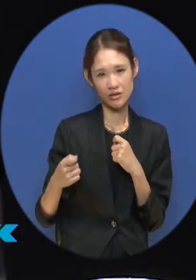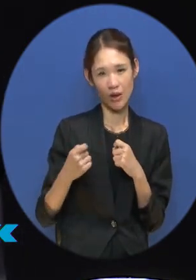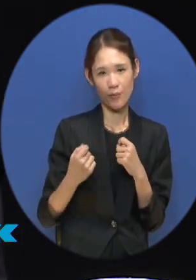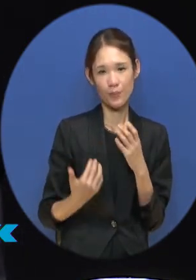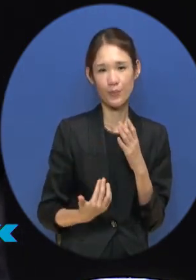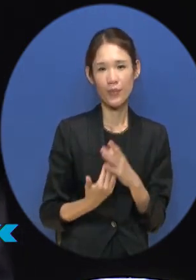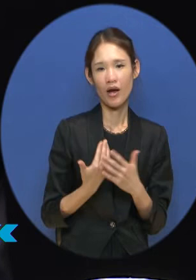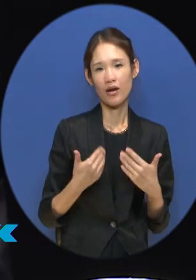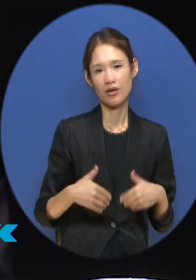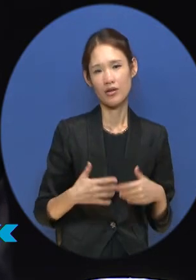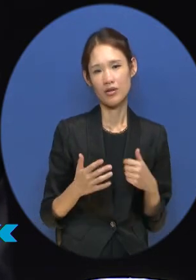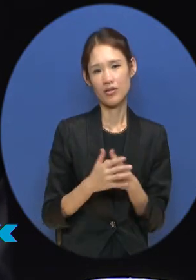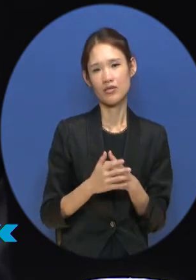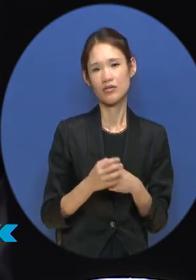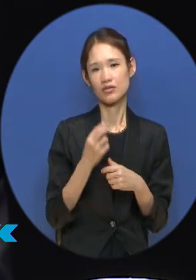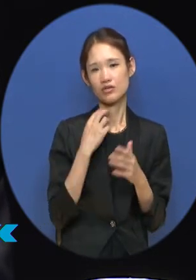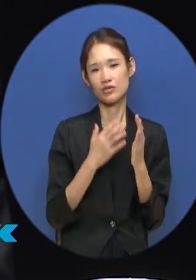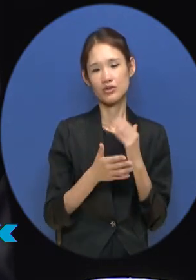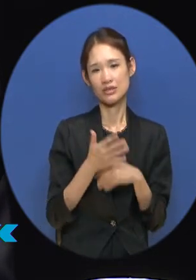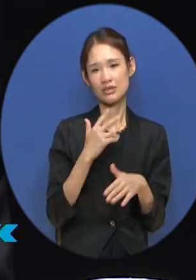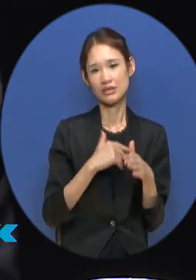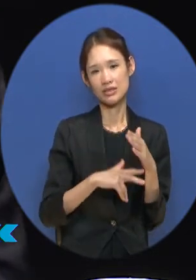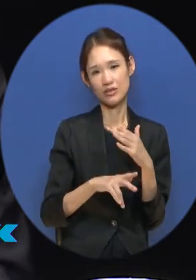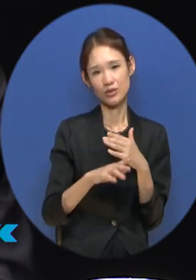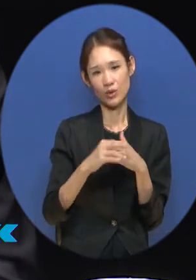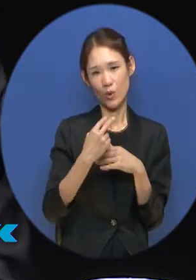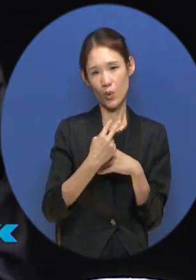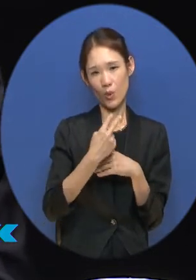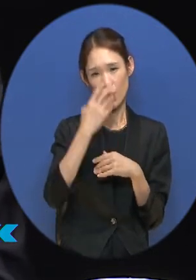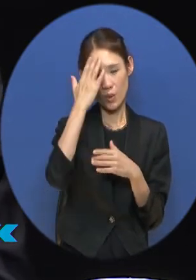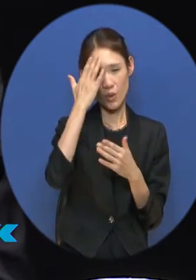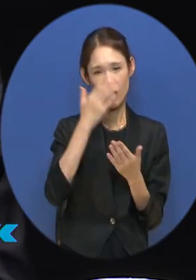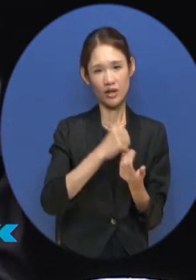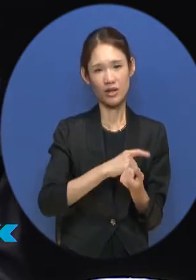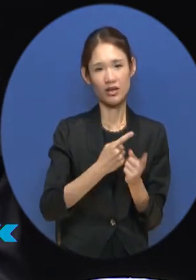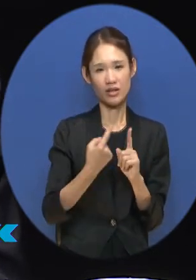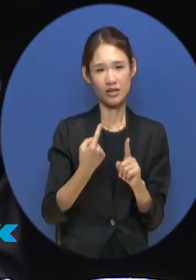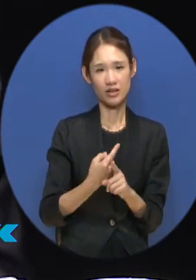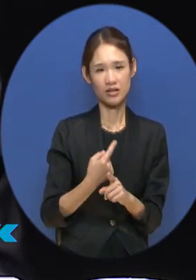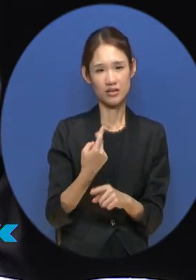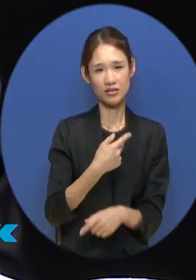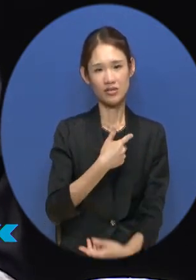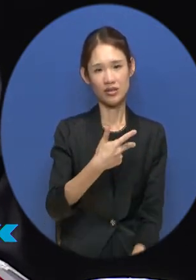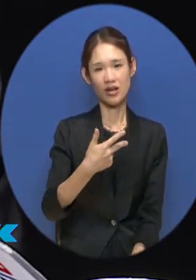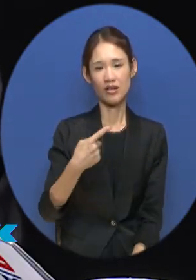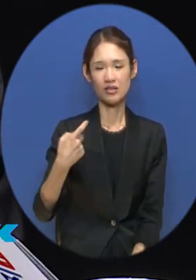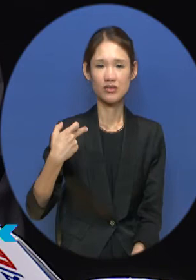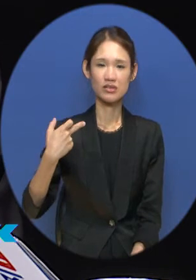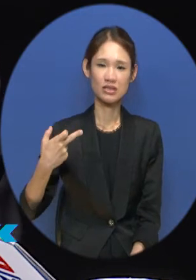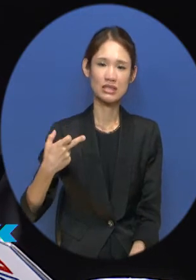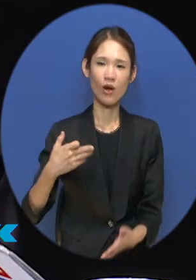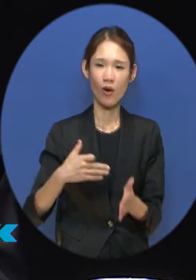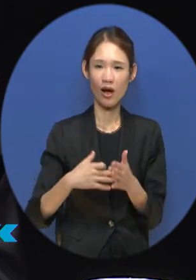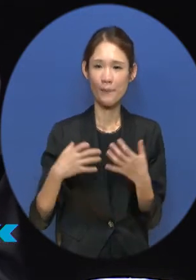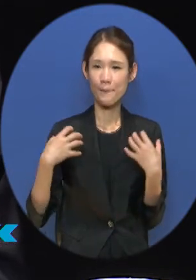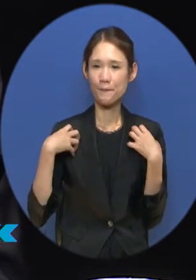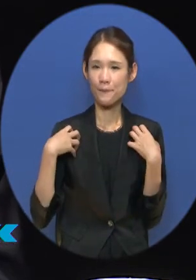있고요. 제가 이제 서울시 지하철 공기질 개선 사업단장을 2007년에서 2012년까지 맡아서